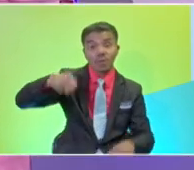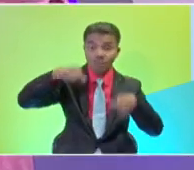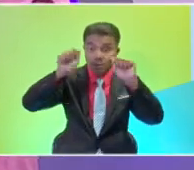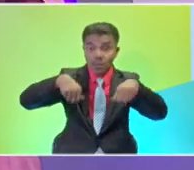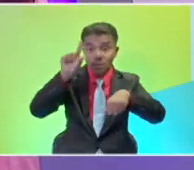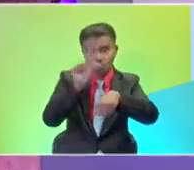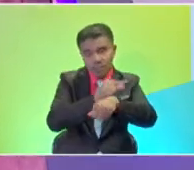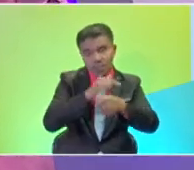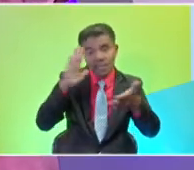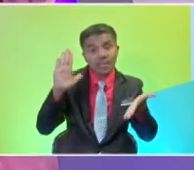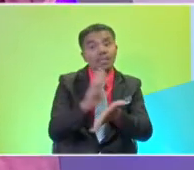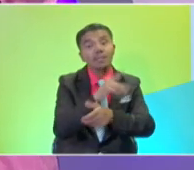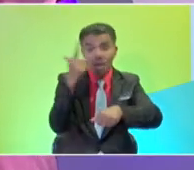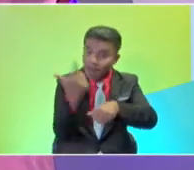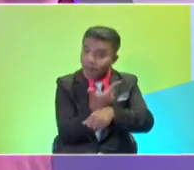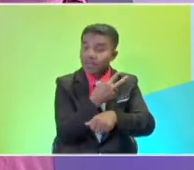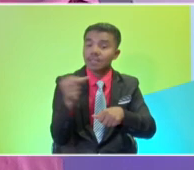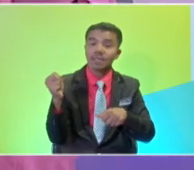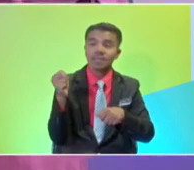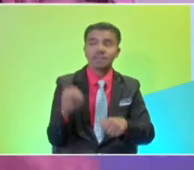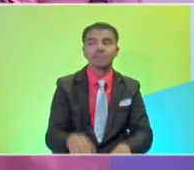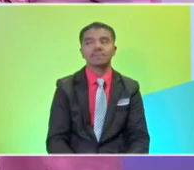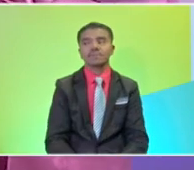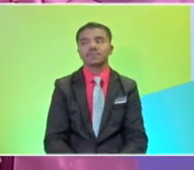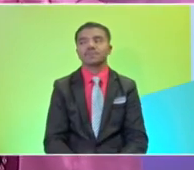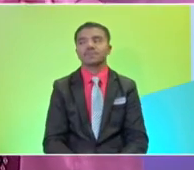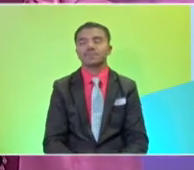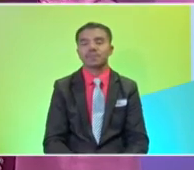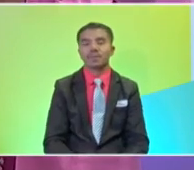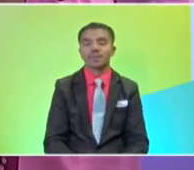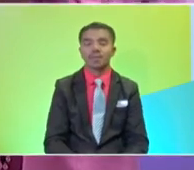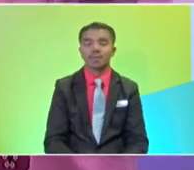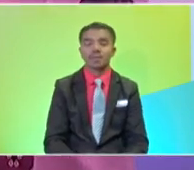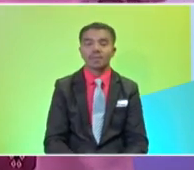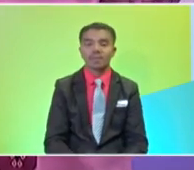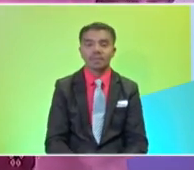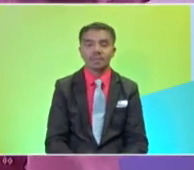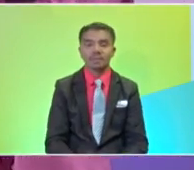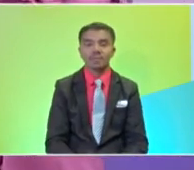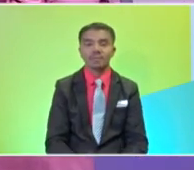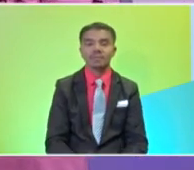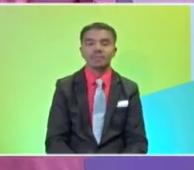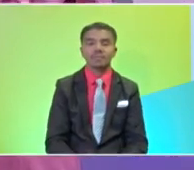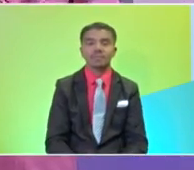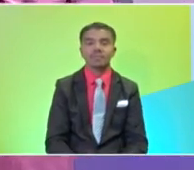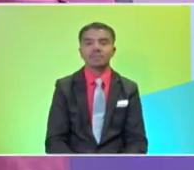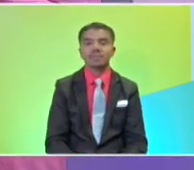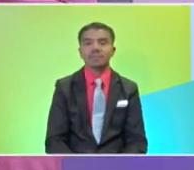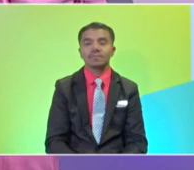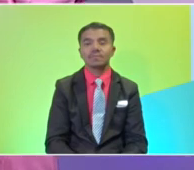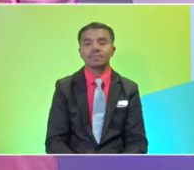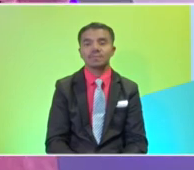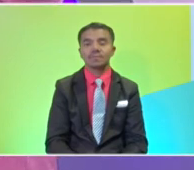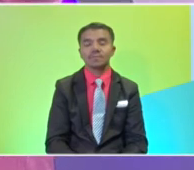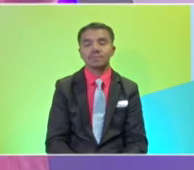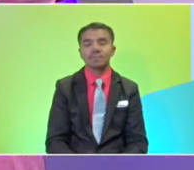okean ini contohlah aktiviti standard kandungan dan standard pembelajaran kemahiran membaca seterusnya lepas ni kita akan tengok Aiman kemahiran